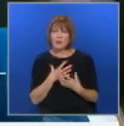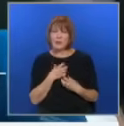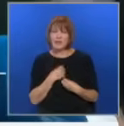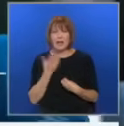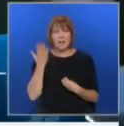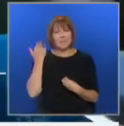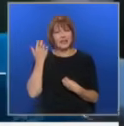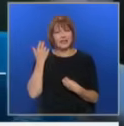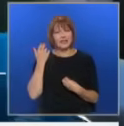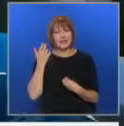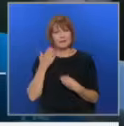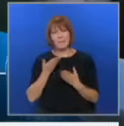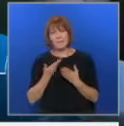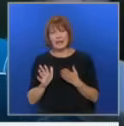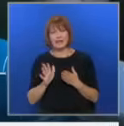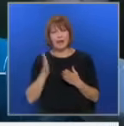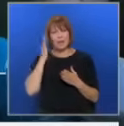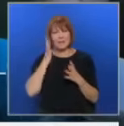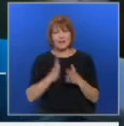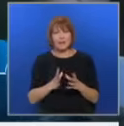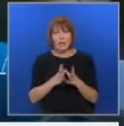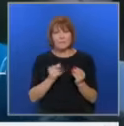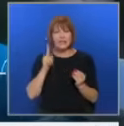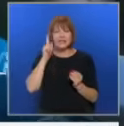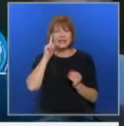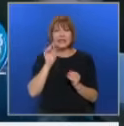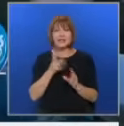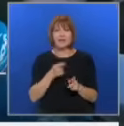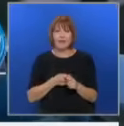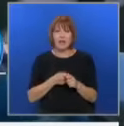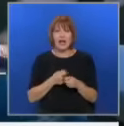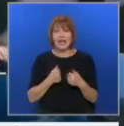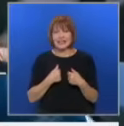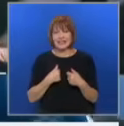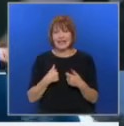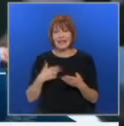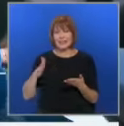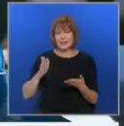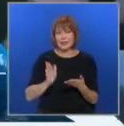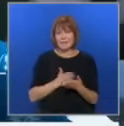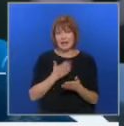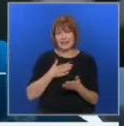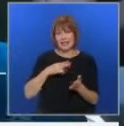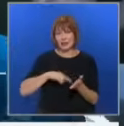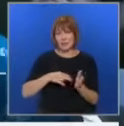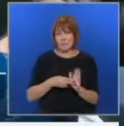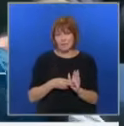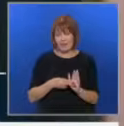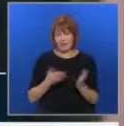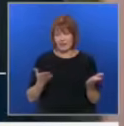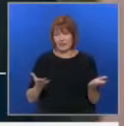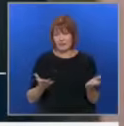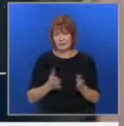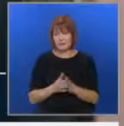Миналия път ни бутнаха правителството, без да знаят какво правят. Сега искат да ни бутнат антикорупционния план, пак без да знаят какво